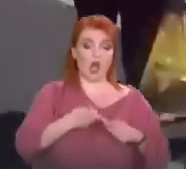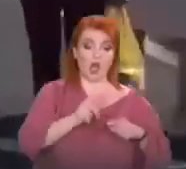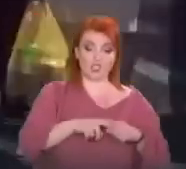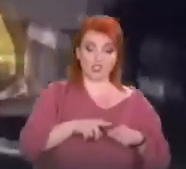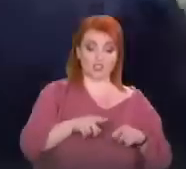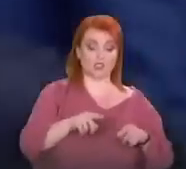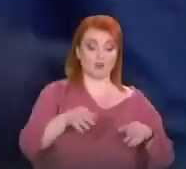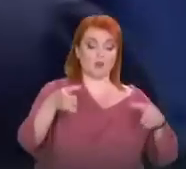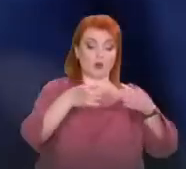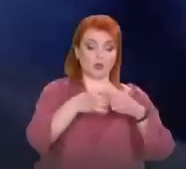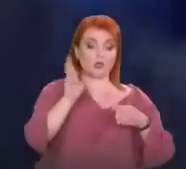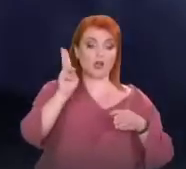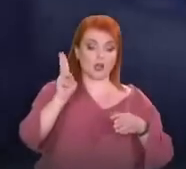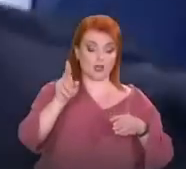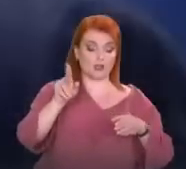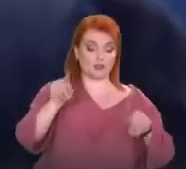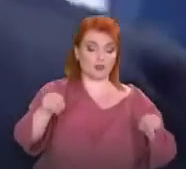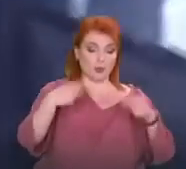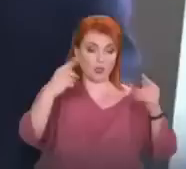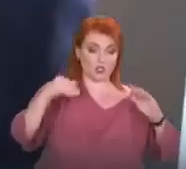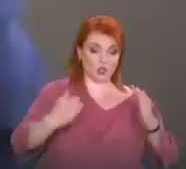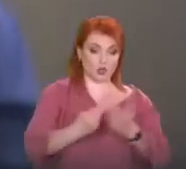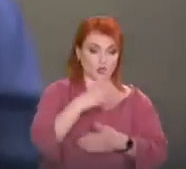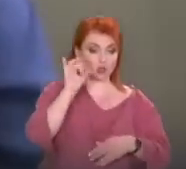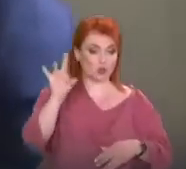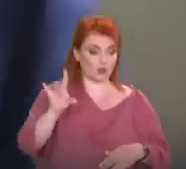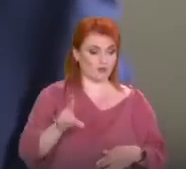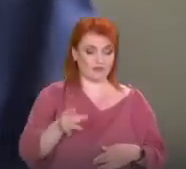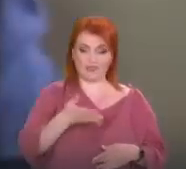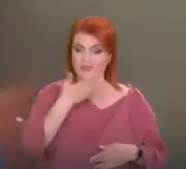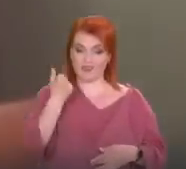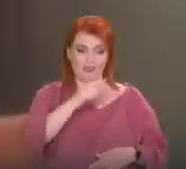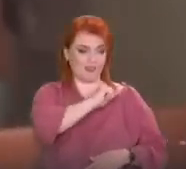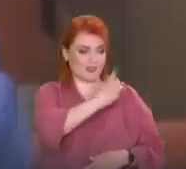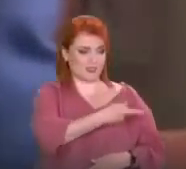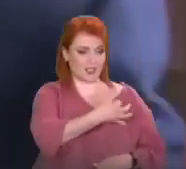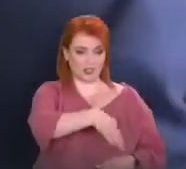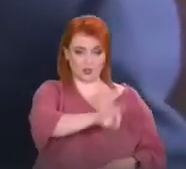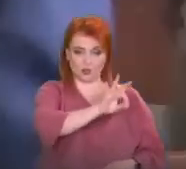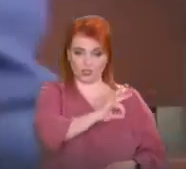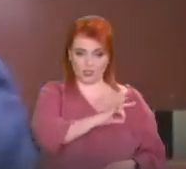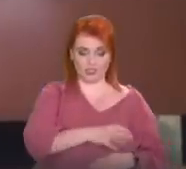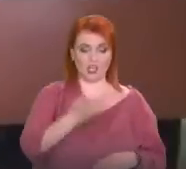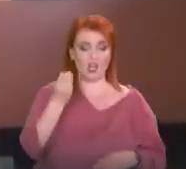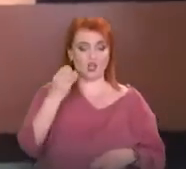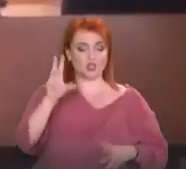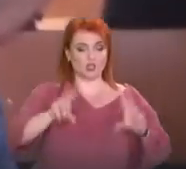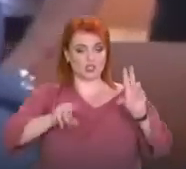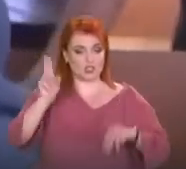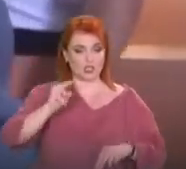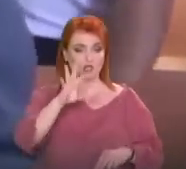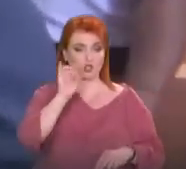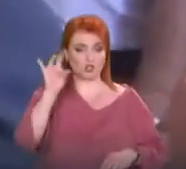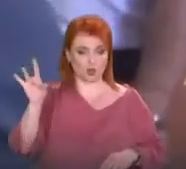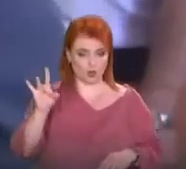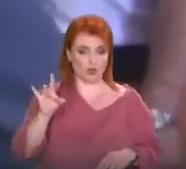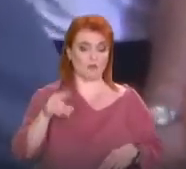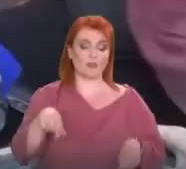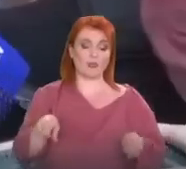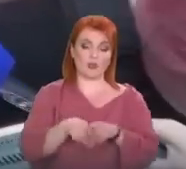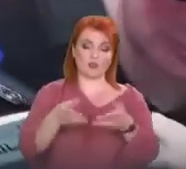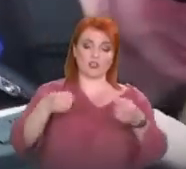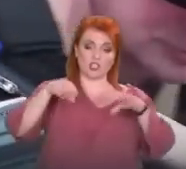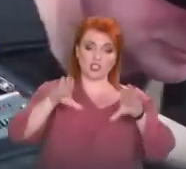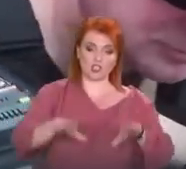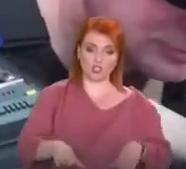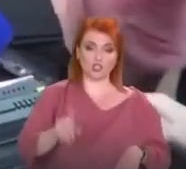de Ilan Șor nu are entitate juridică și nu este unul electoral. Totodată, Tănase crede că fugarul Ilan Șor a recurs la această modalitate